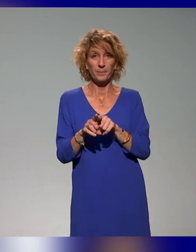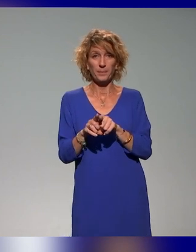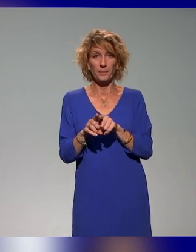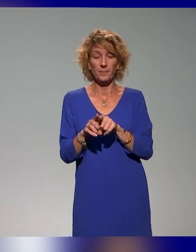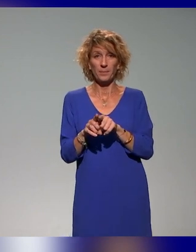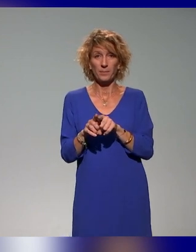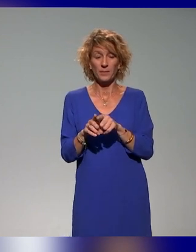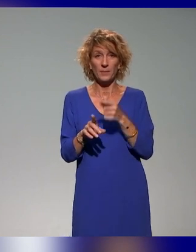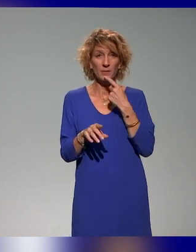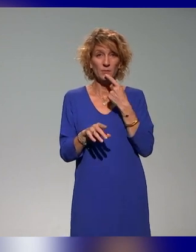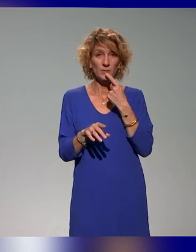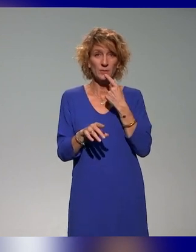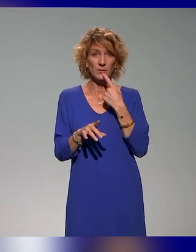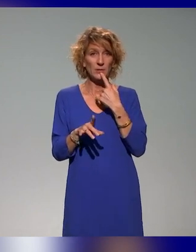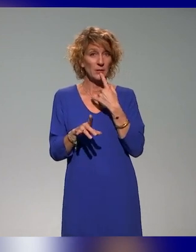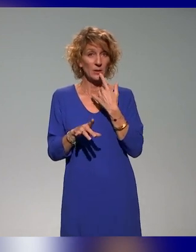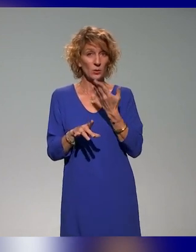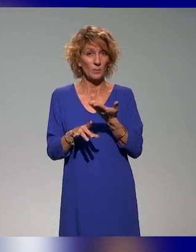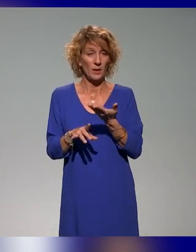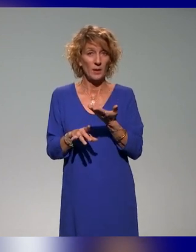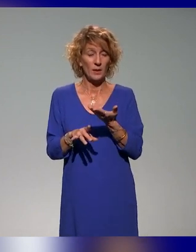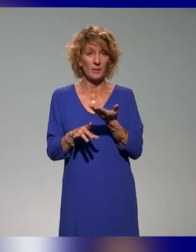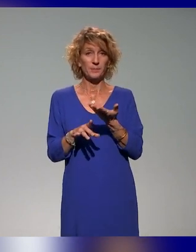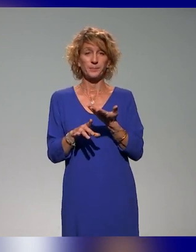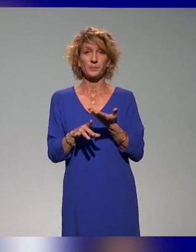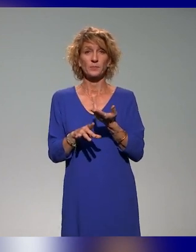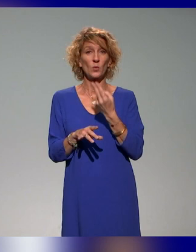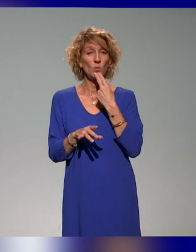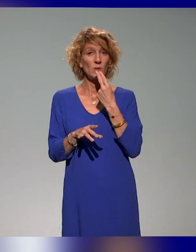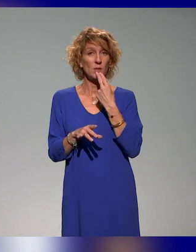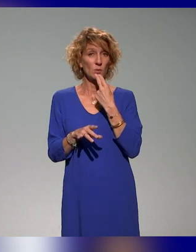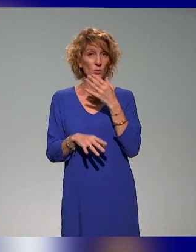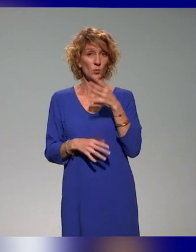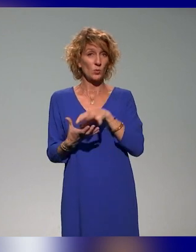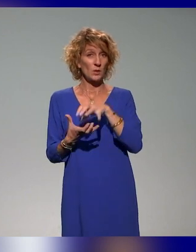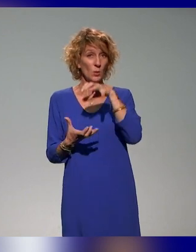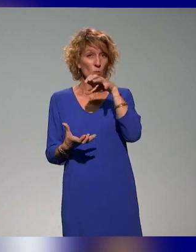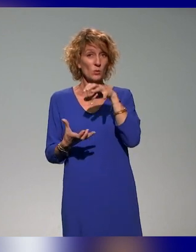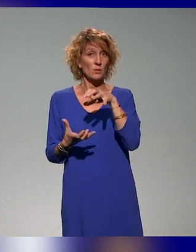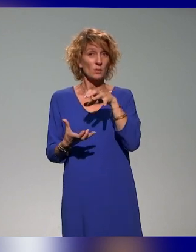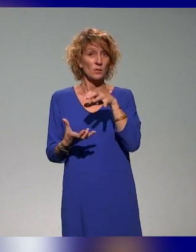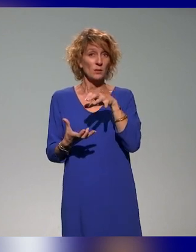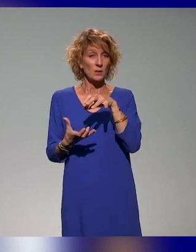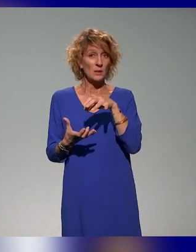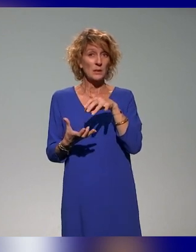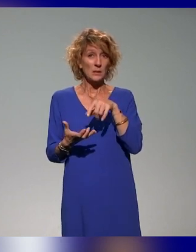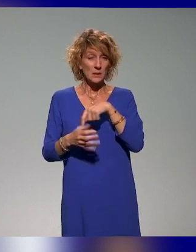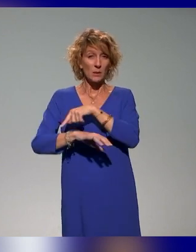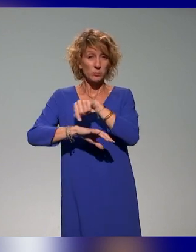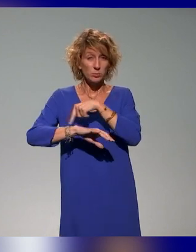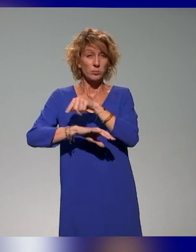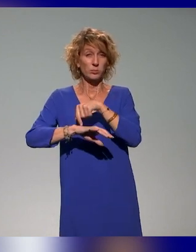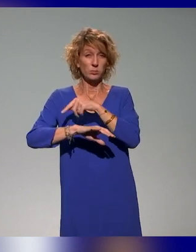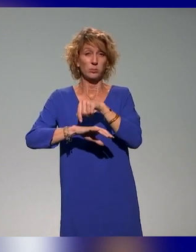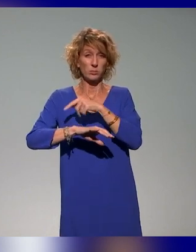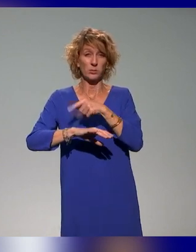pour ces personnes-là, l'utilisation de ces ressources prend toujours plus de temps et demande